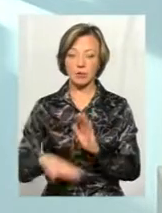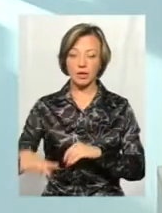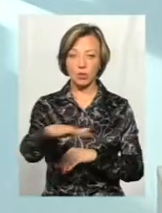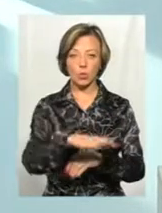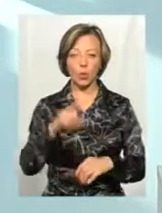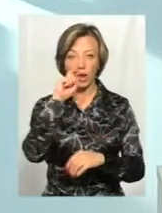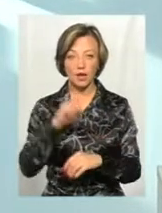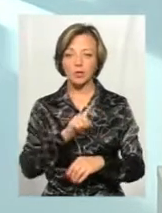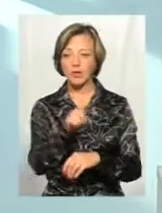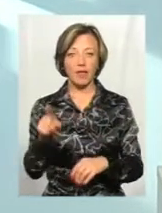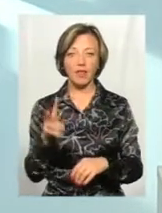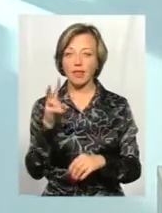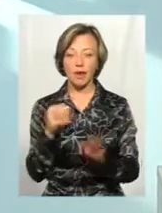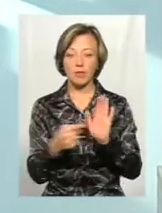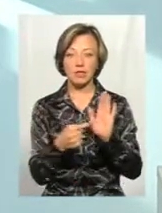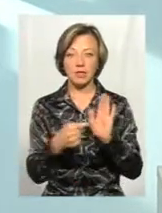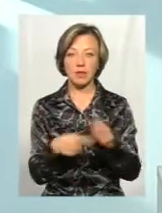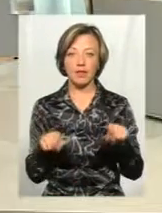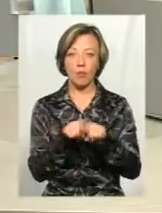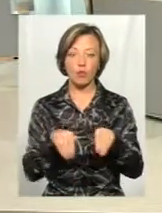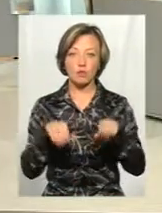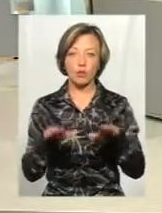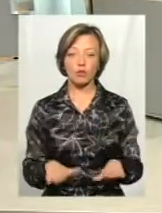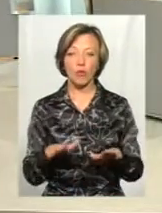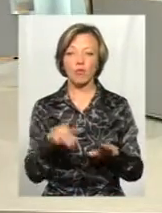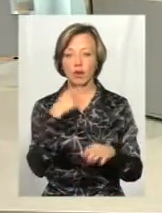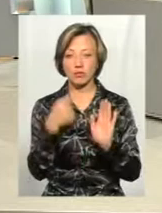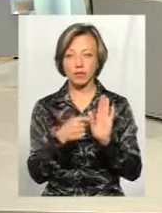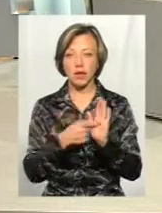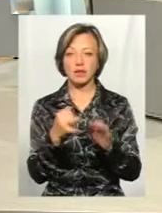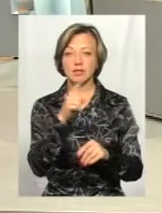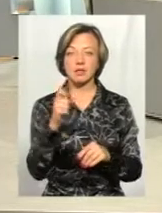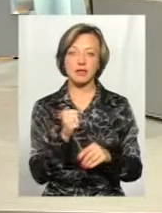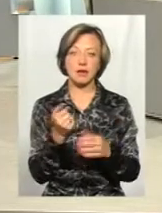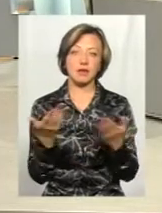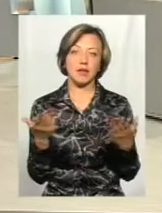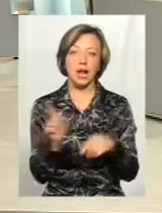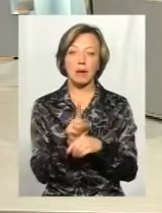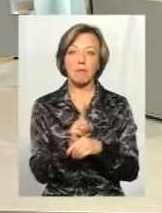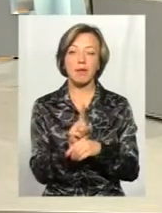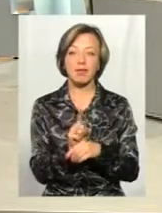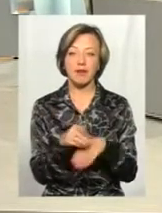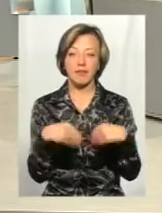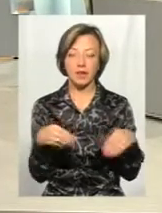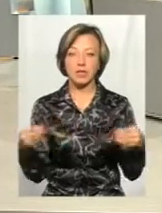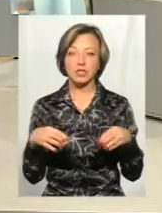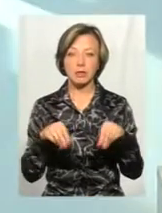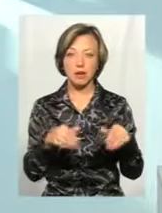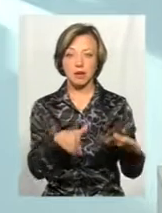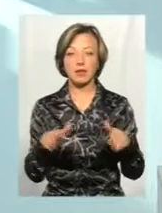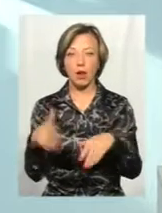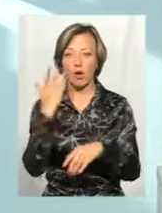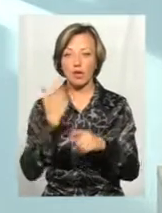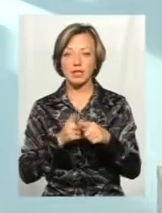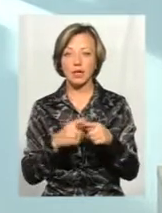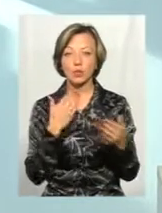держави, щоб вони не посилалися на такого роду постанову, на які вони посилаються за там про ліміти видачі земельних ділянок, коли